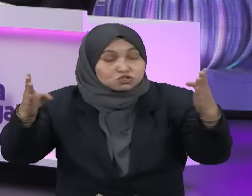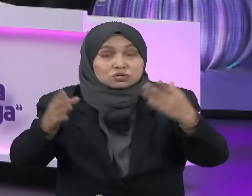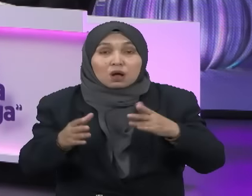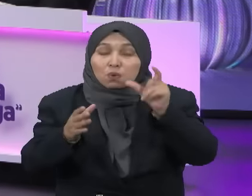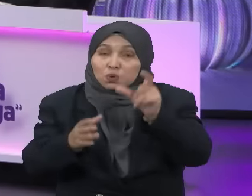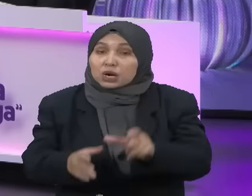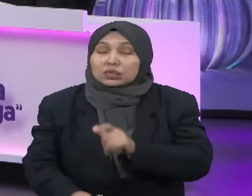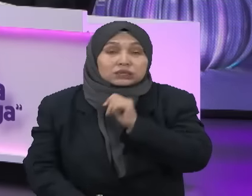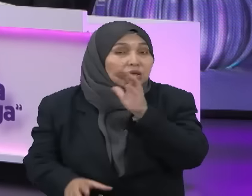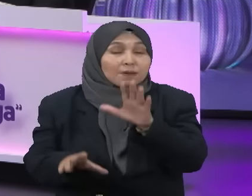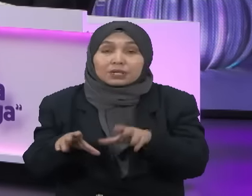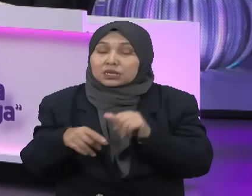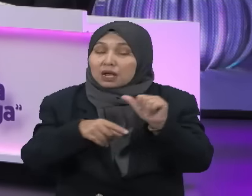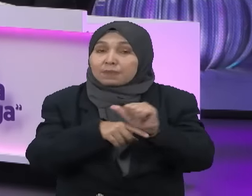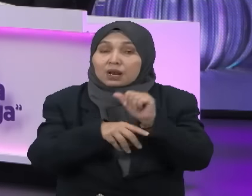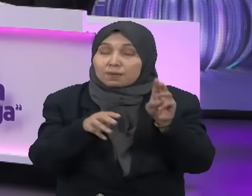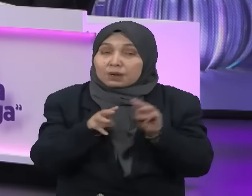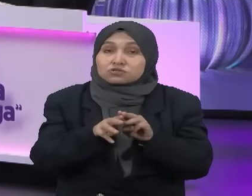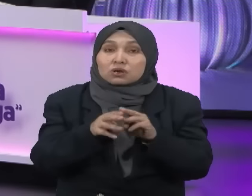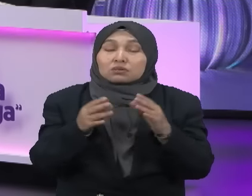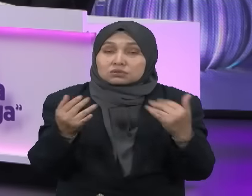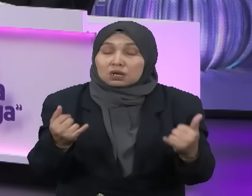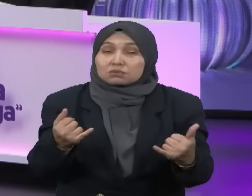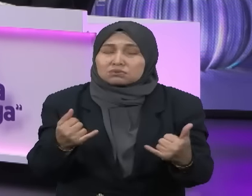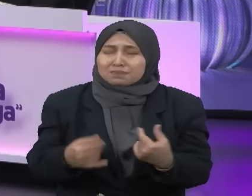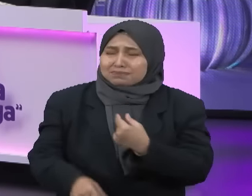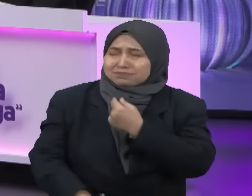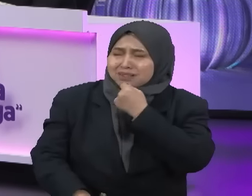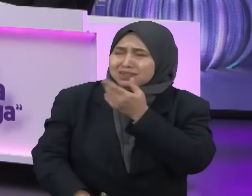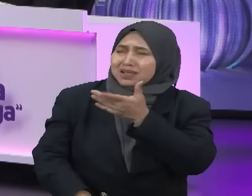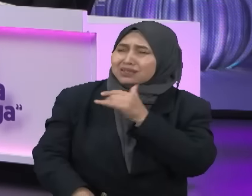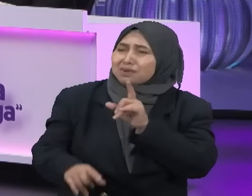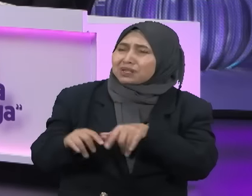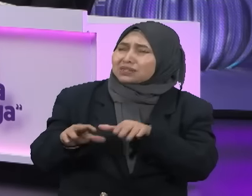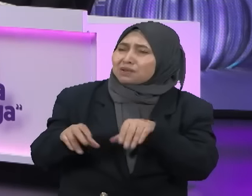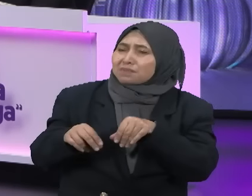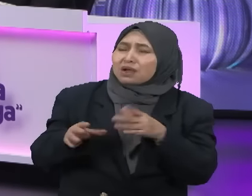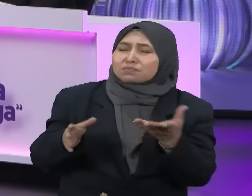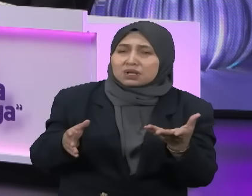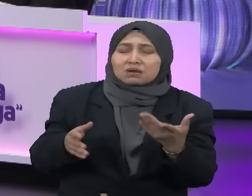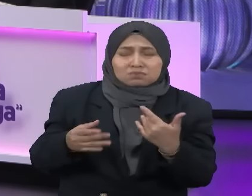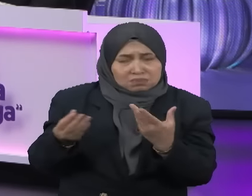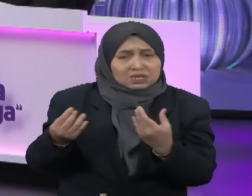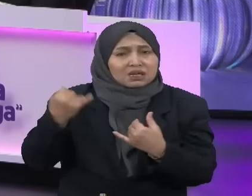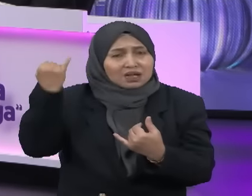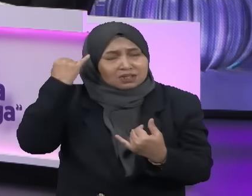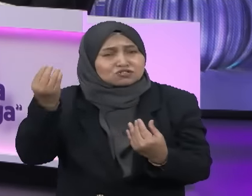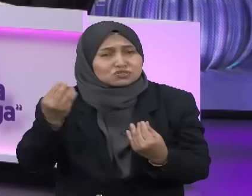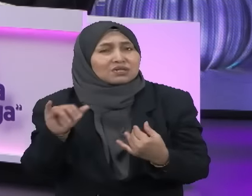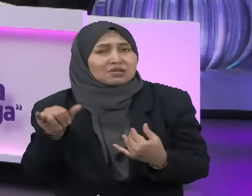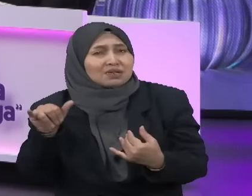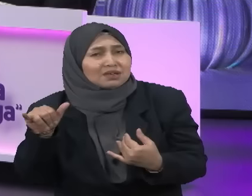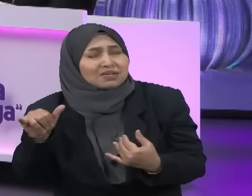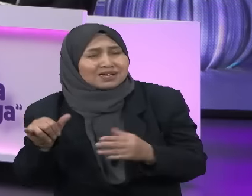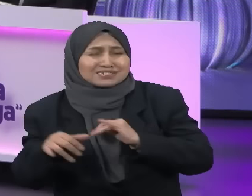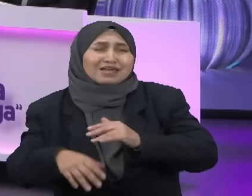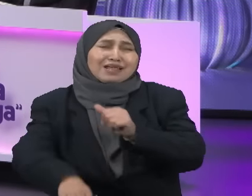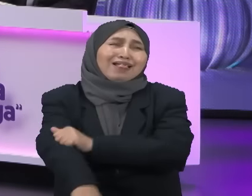tak menerima amalan macam ni, mereka pula yang dianggap pelik. Ya. Kan ya Ustaz? Ya. Bagi pandangan sikit Ustaz. Ya, pedak juga saya.